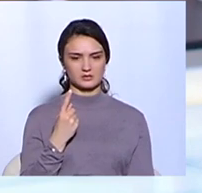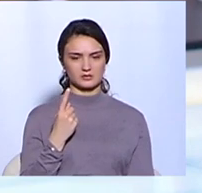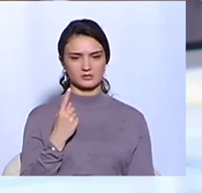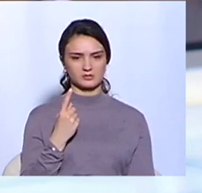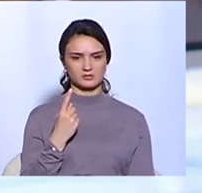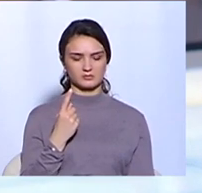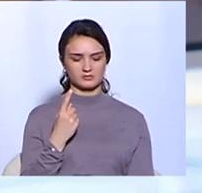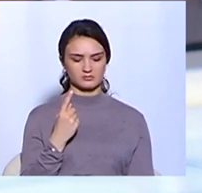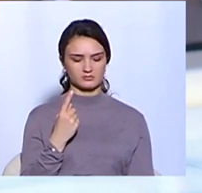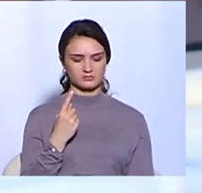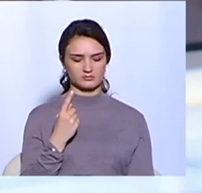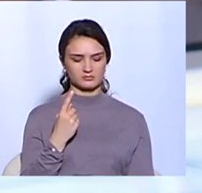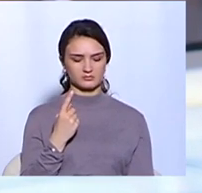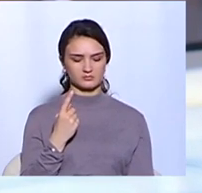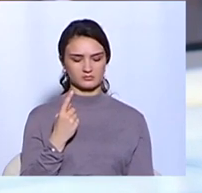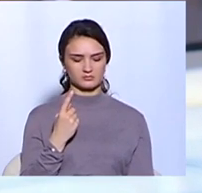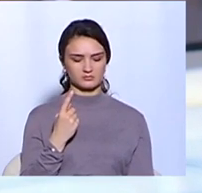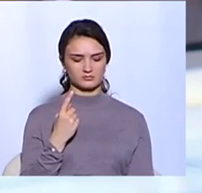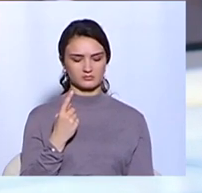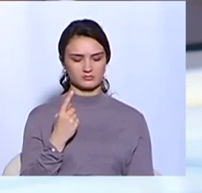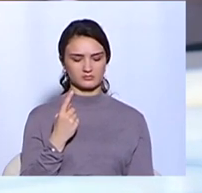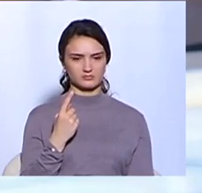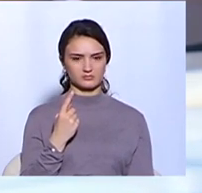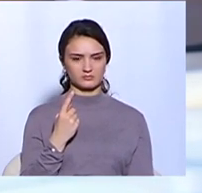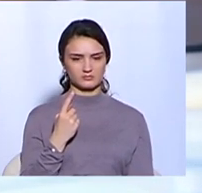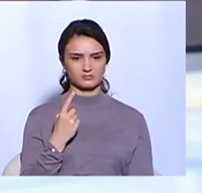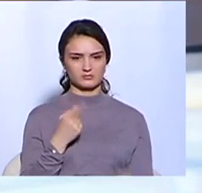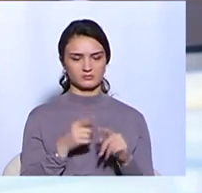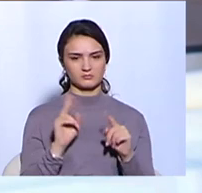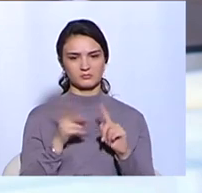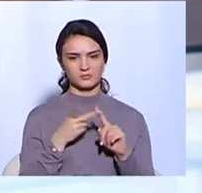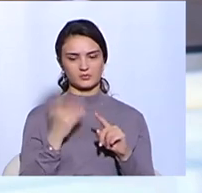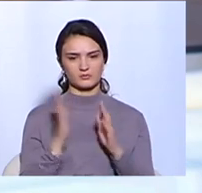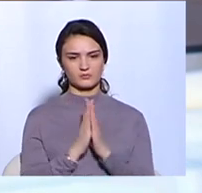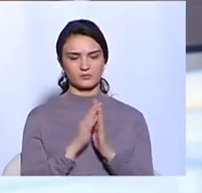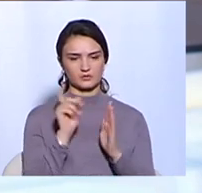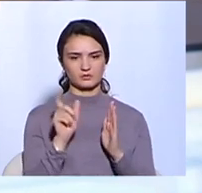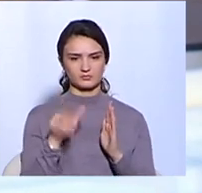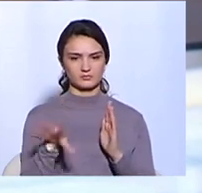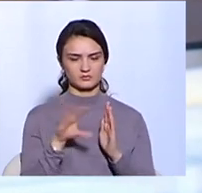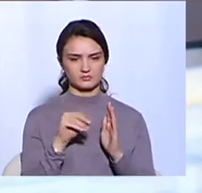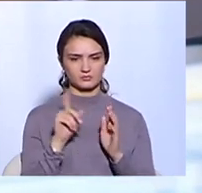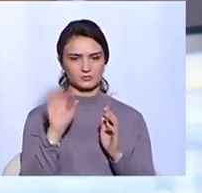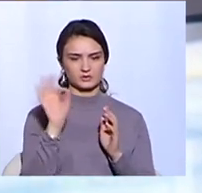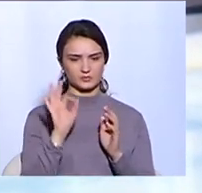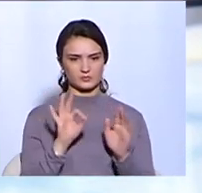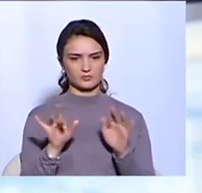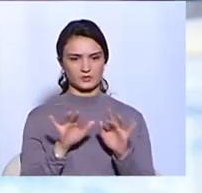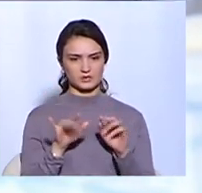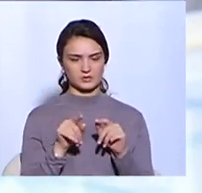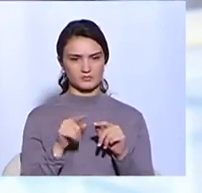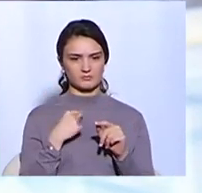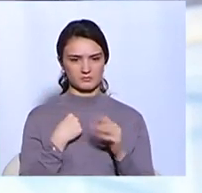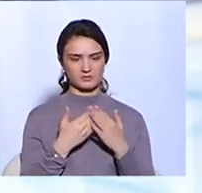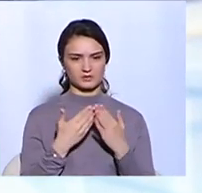ერთ მხარეზე, ეს შეიძლება დამუშავდეს პასიურად, ხოლო და მეორე მხარეზე ვთხოვოთ ადამიანს, რომ სინქრონული მოძრაობა პირობითად